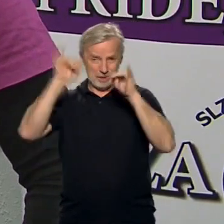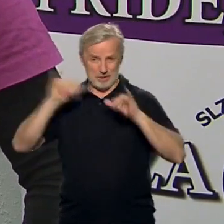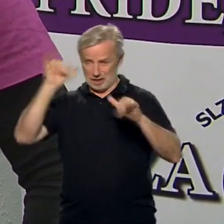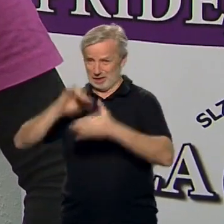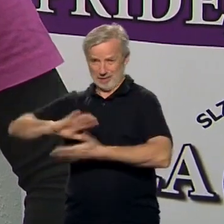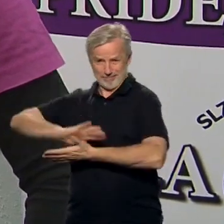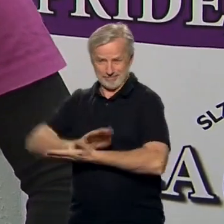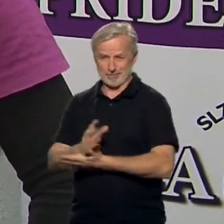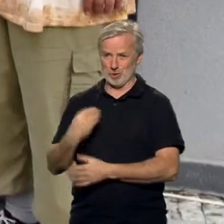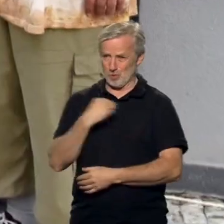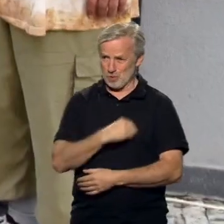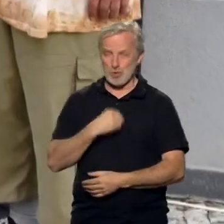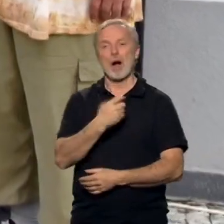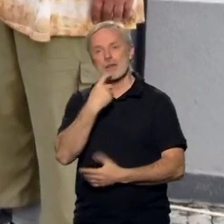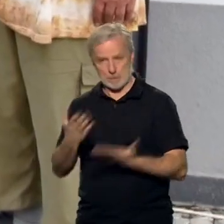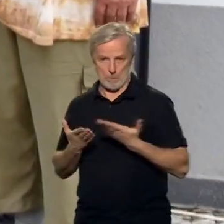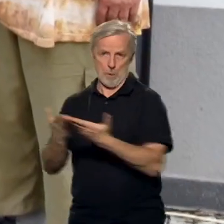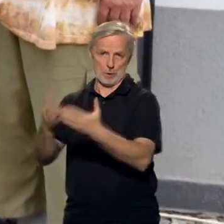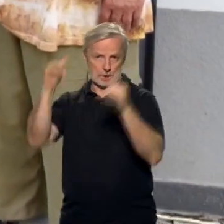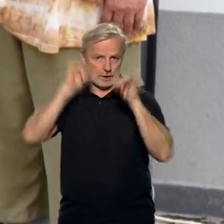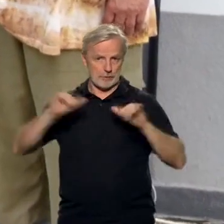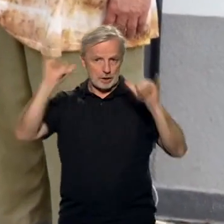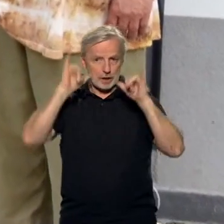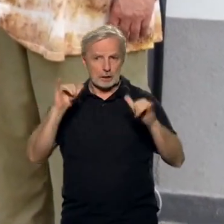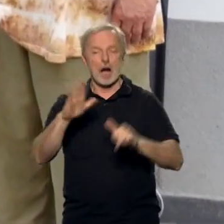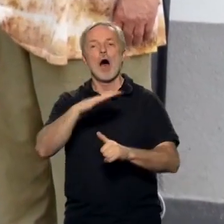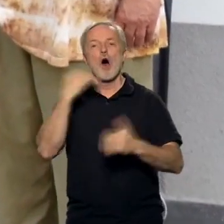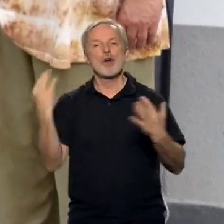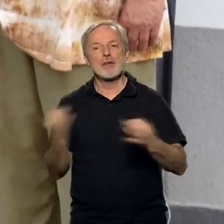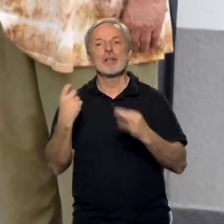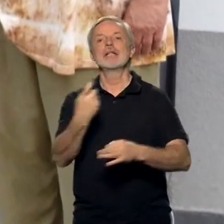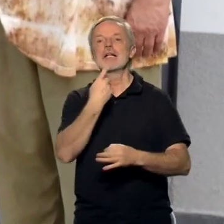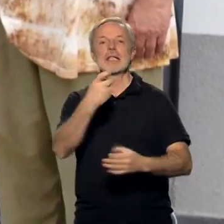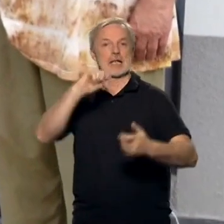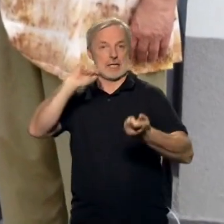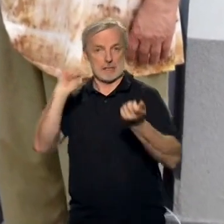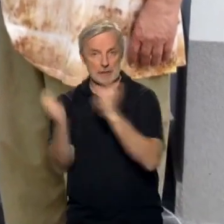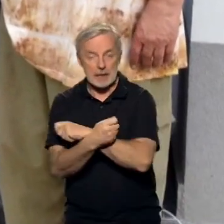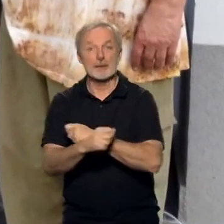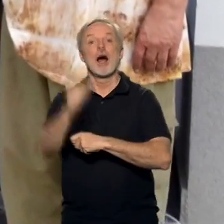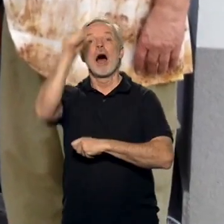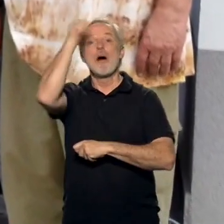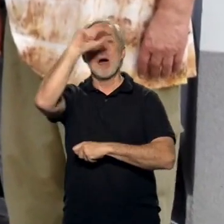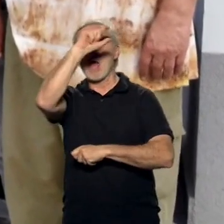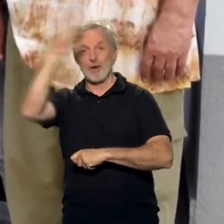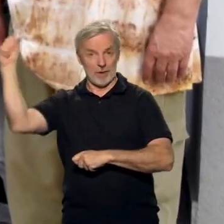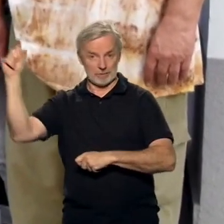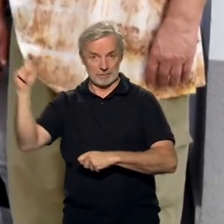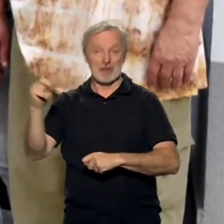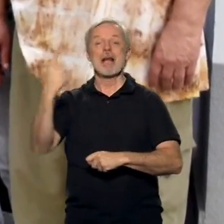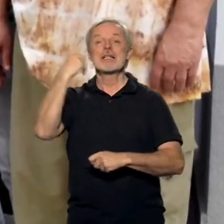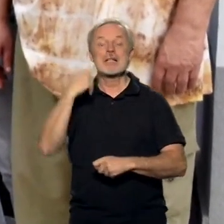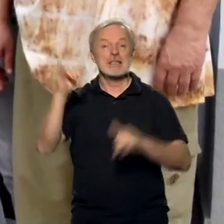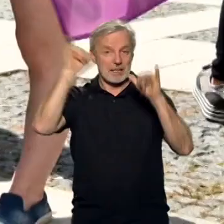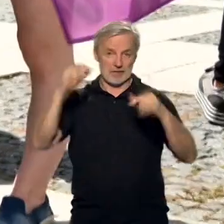chtěli jsme nějakým způsobem být přínosem a spoustu věcí změnit. Název Slza zvířat je můj nápad, protože jsem